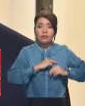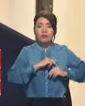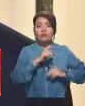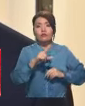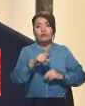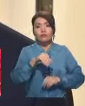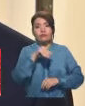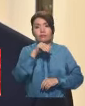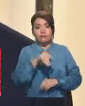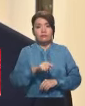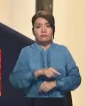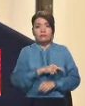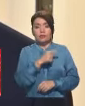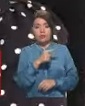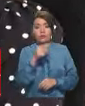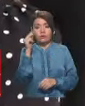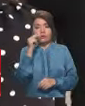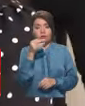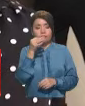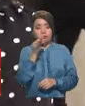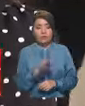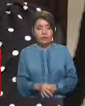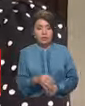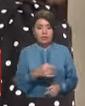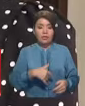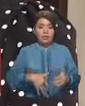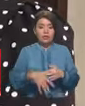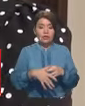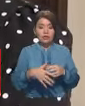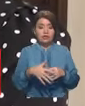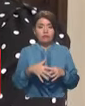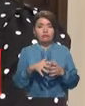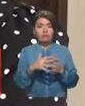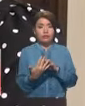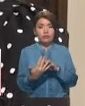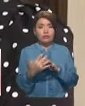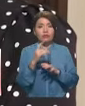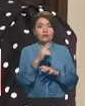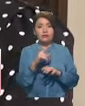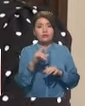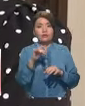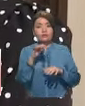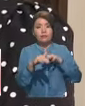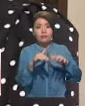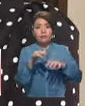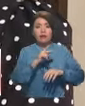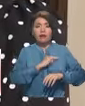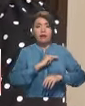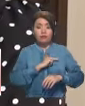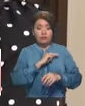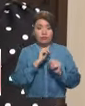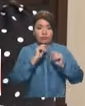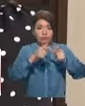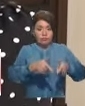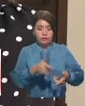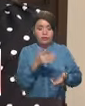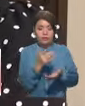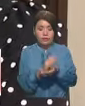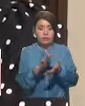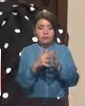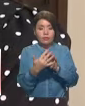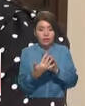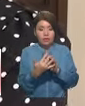квалифицированный коллектив. На село, наоборот, идут очень много учителей с желанием работать, потому что все-таки в селе есть еще